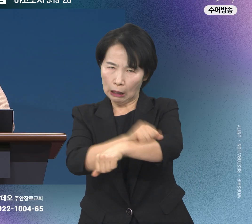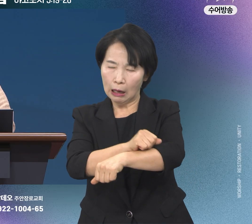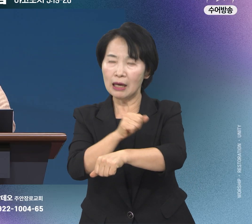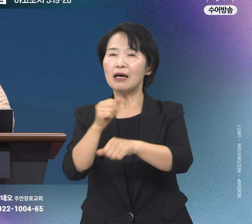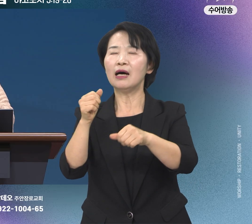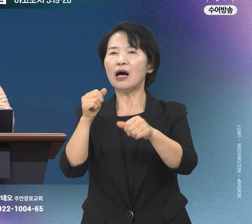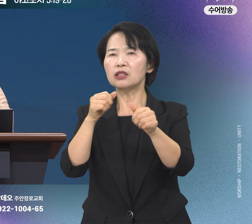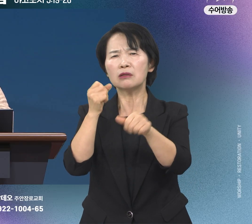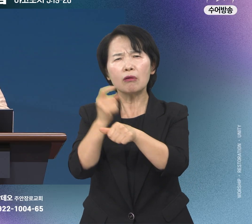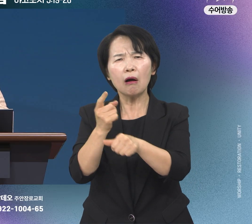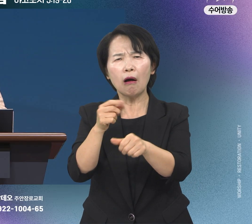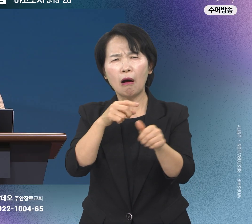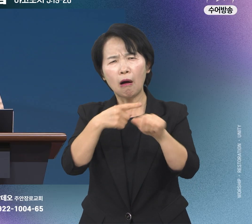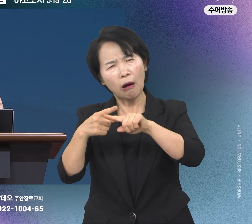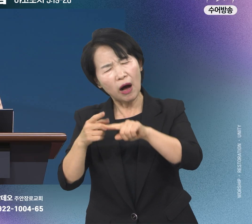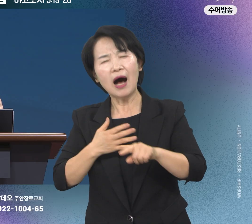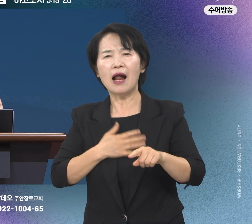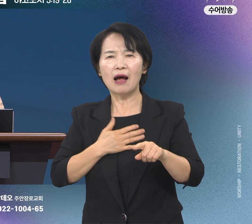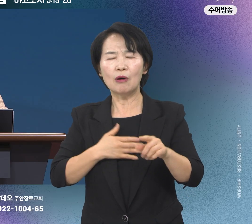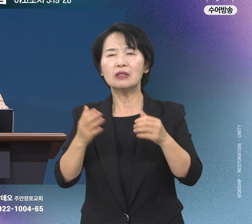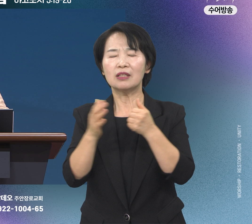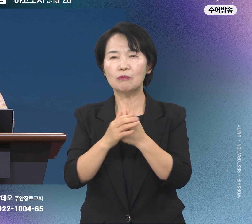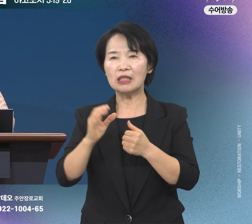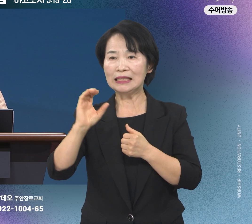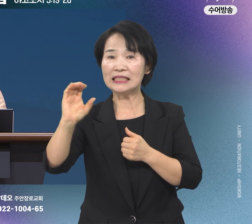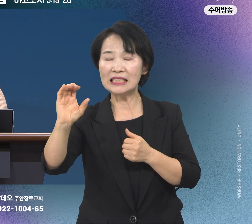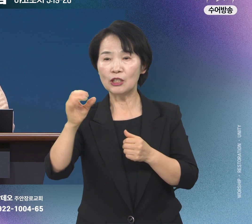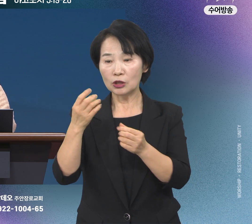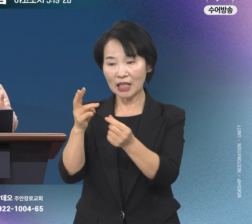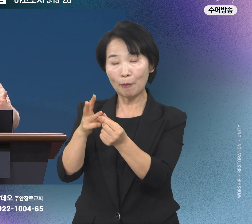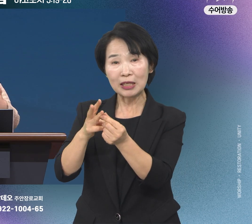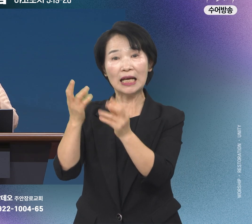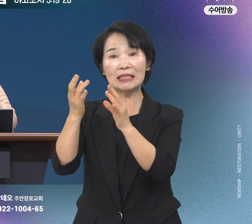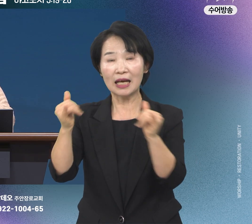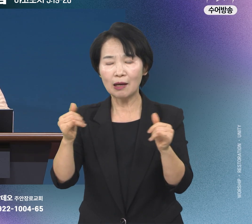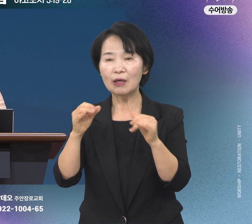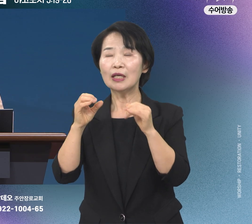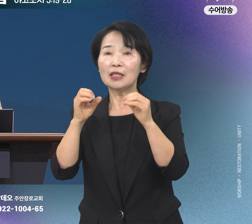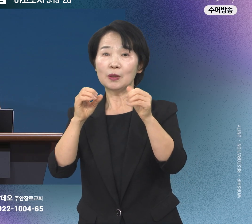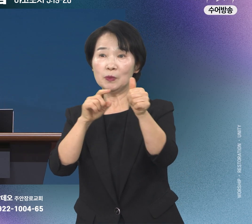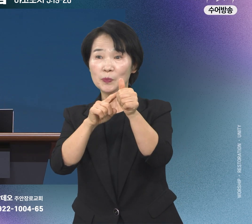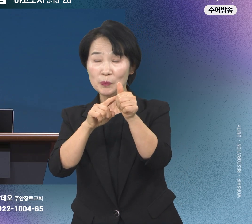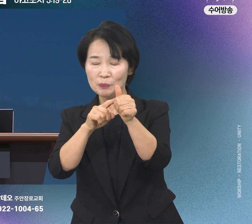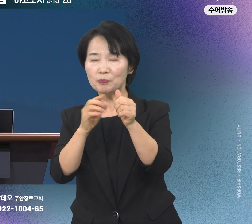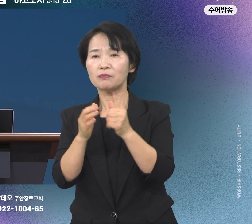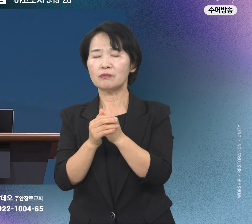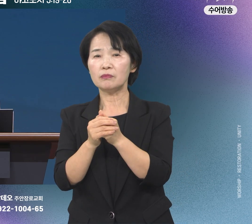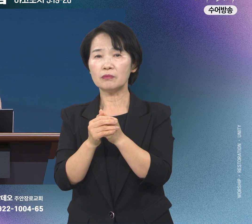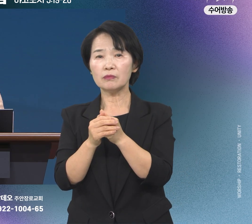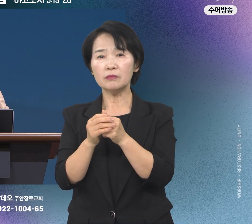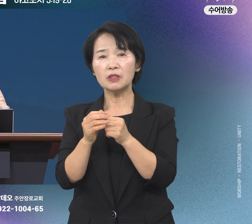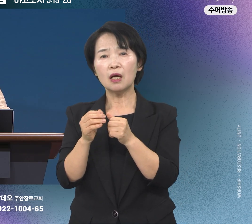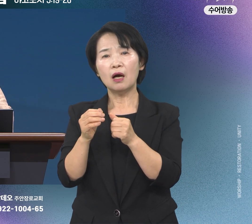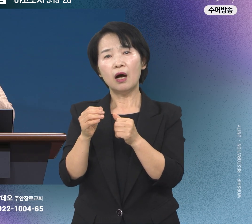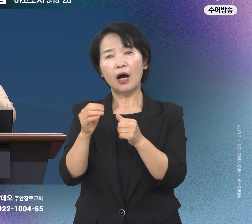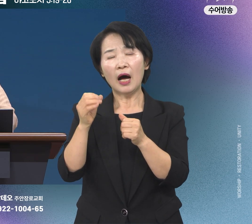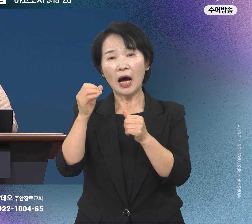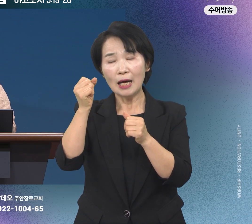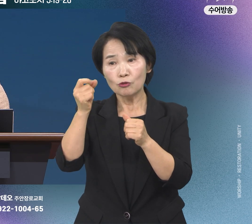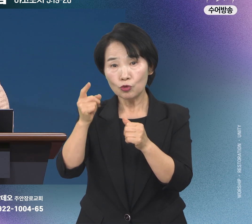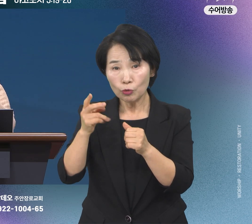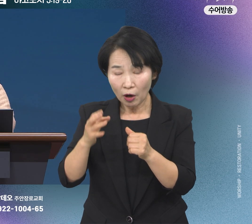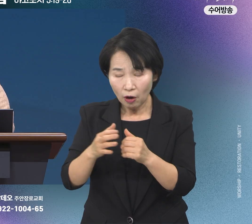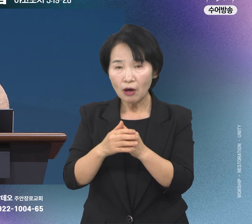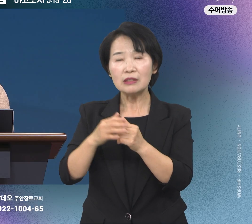신천지 C에는 어떤 사람으로 배치해 놓냐, 전도 대상자가 한두 번 만나고 한두 번 카톡을 해도 금세